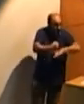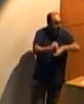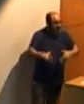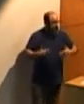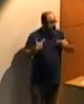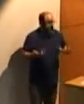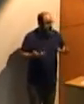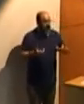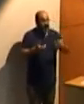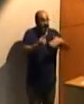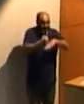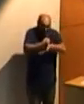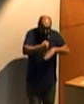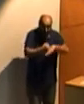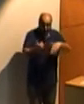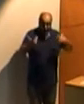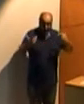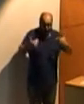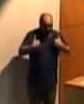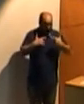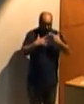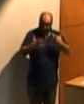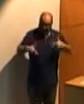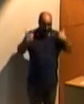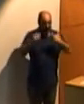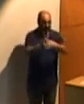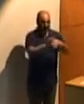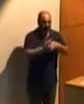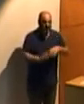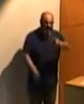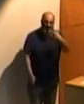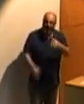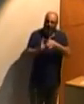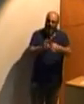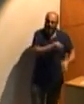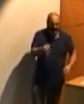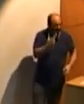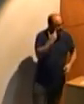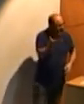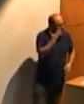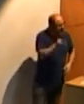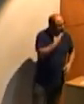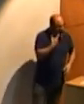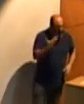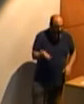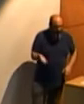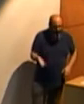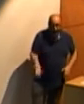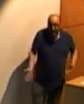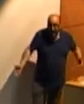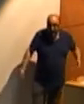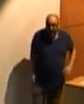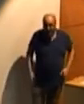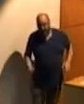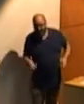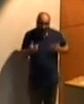et fondement même de ce que nous sommes dans la relation vous avez déjà vu vous des relations parfaite ça